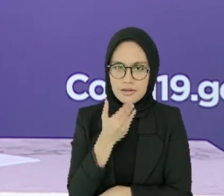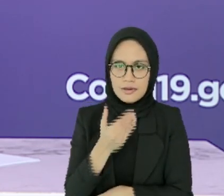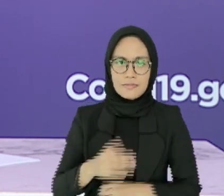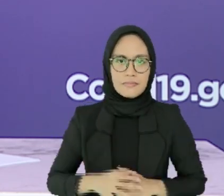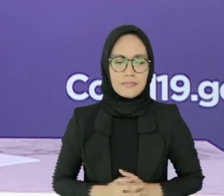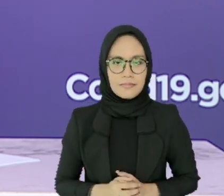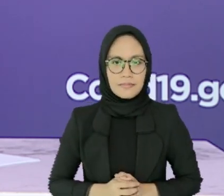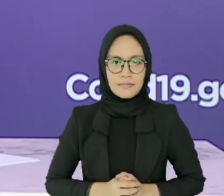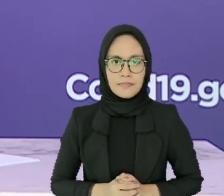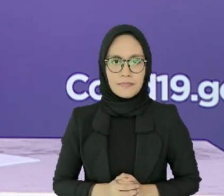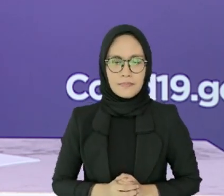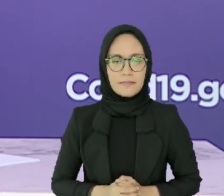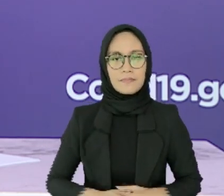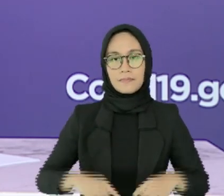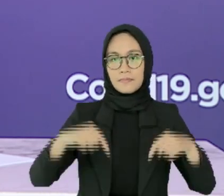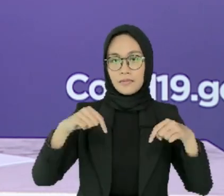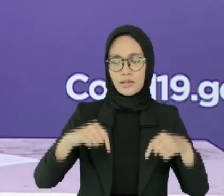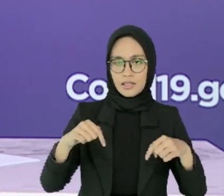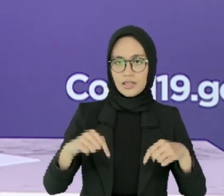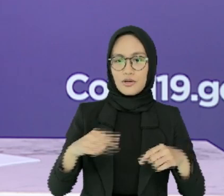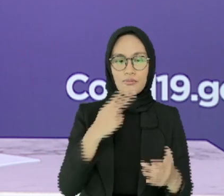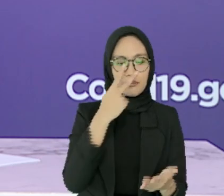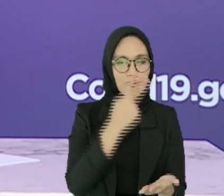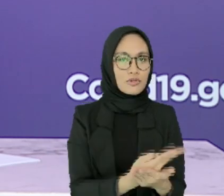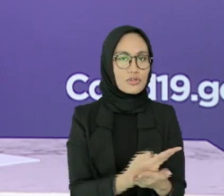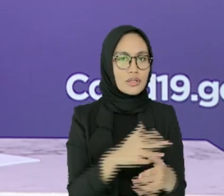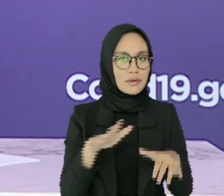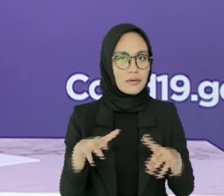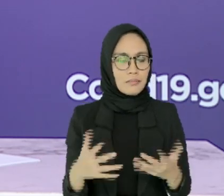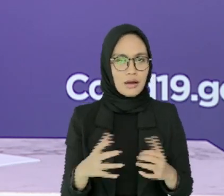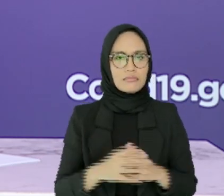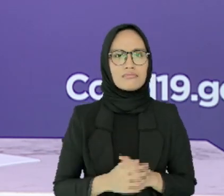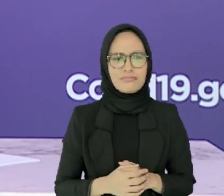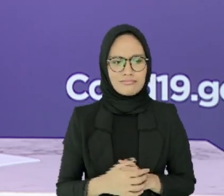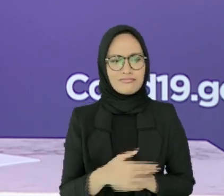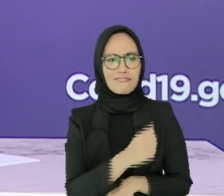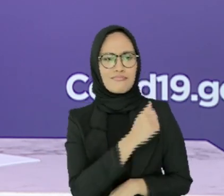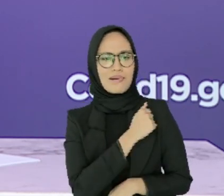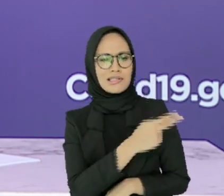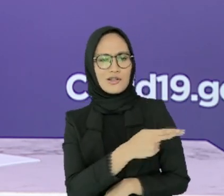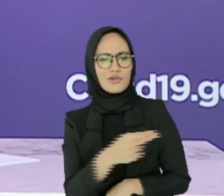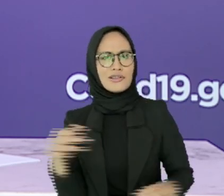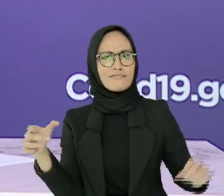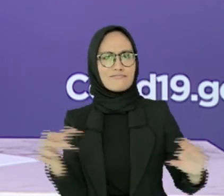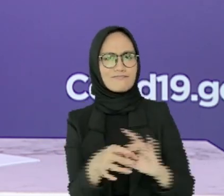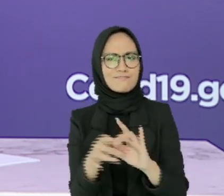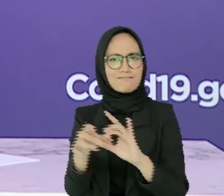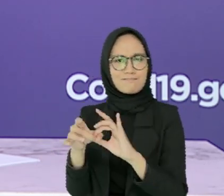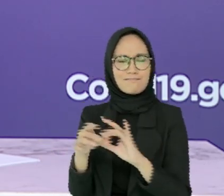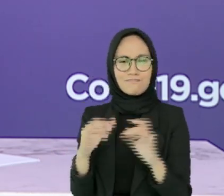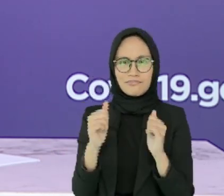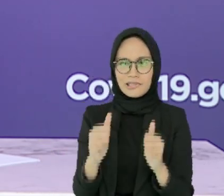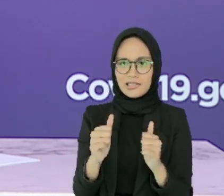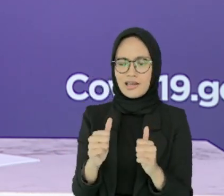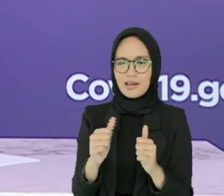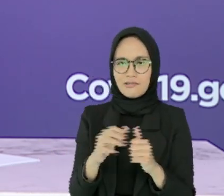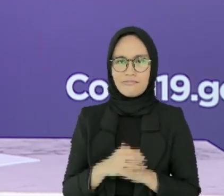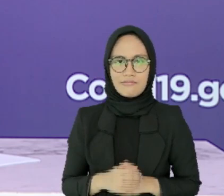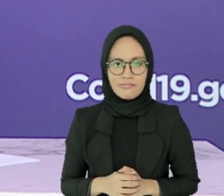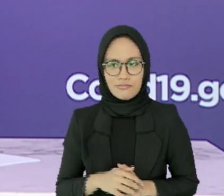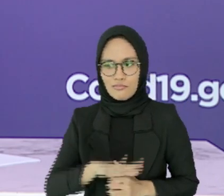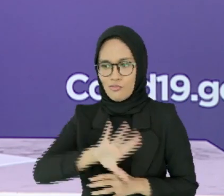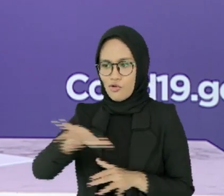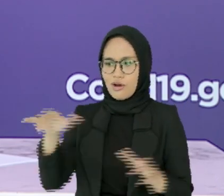masyarakat hal ini sekali lagi membuktikan kemampuan kolaborasi kita sebagai bagian dari masyarakat